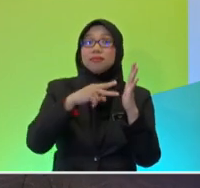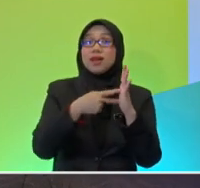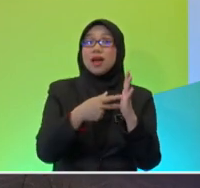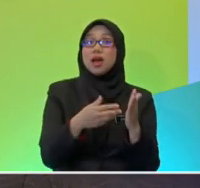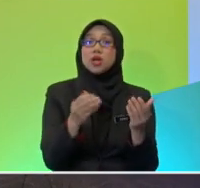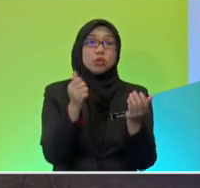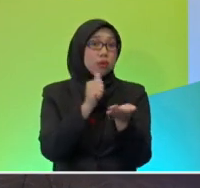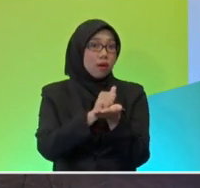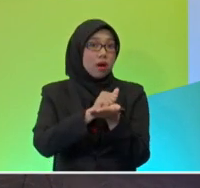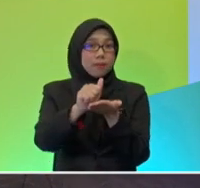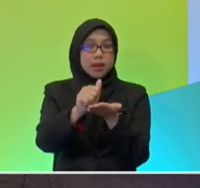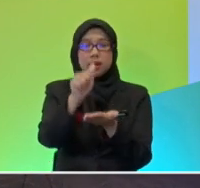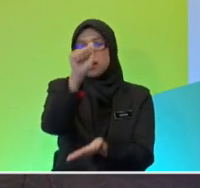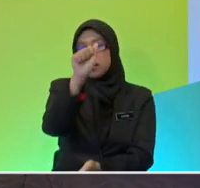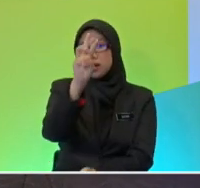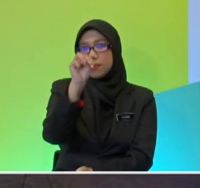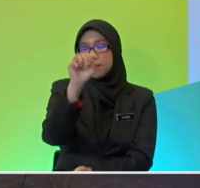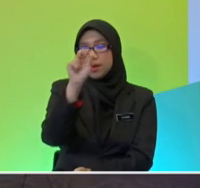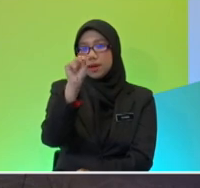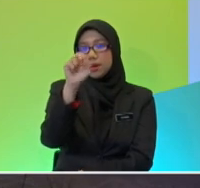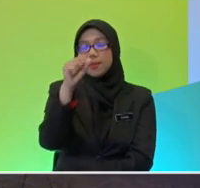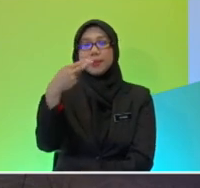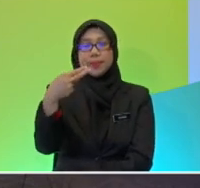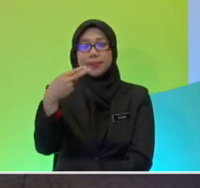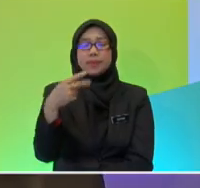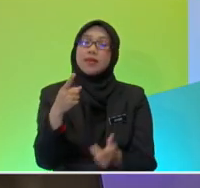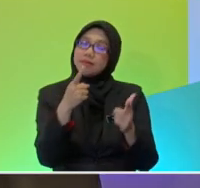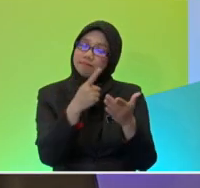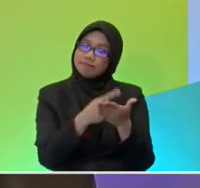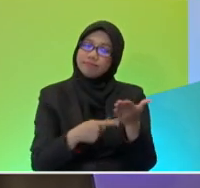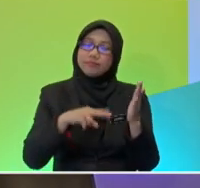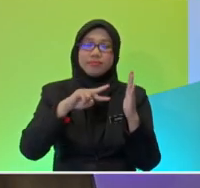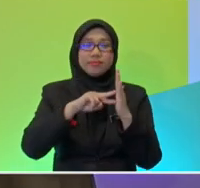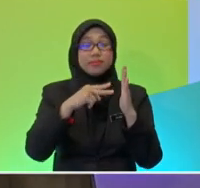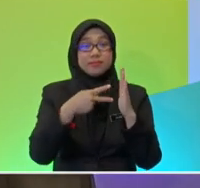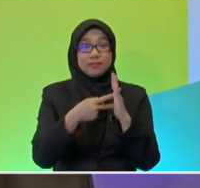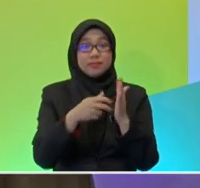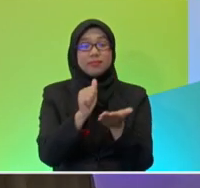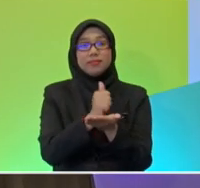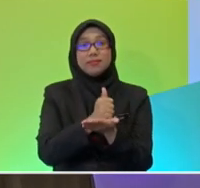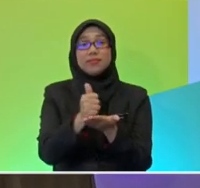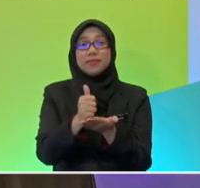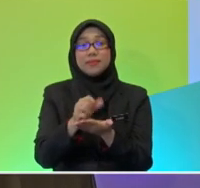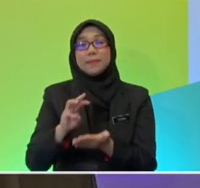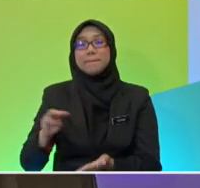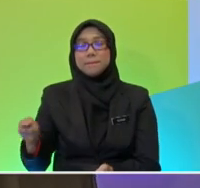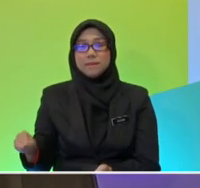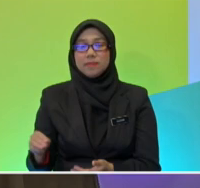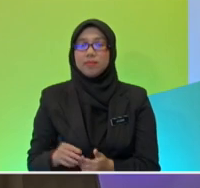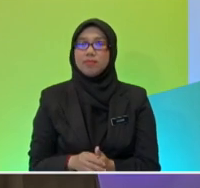Mari kita lihat bersama-sama Apa yang dimaksudkan dengan amanah ya murid-murid